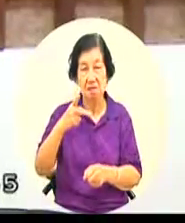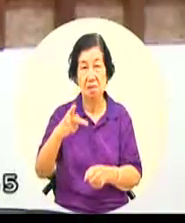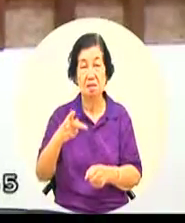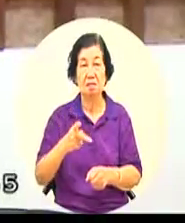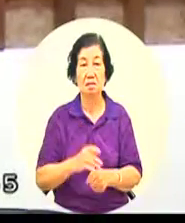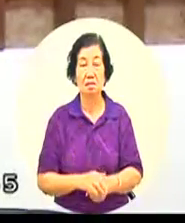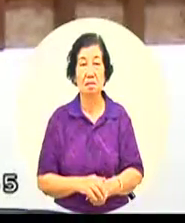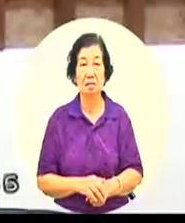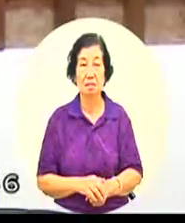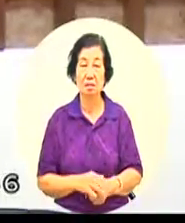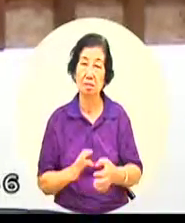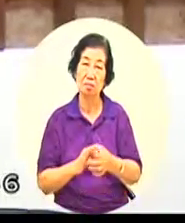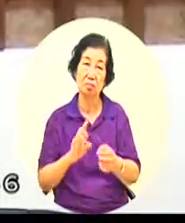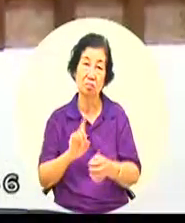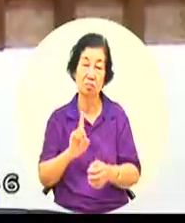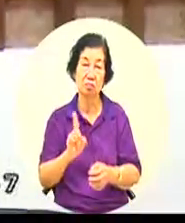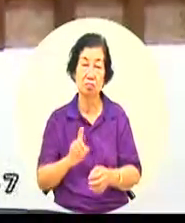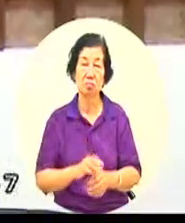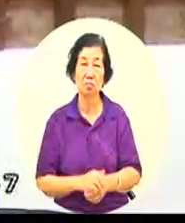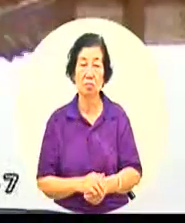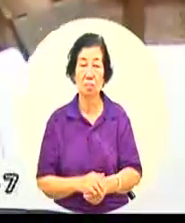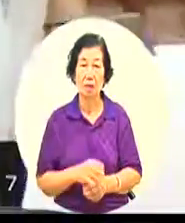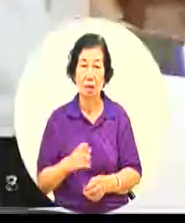么？他们认为拉 K，